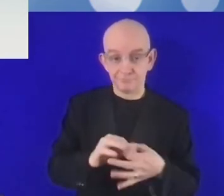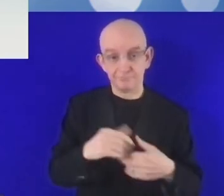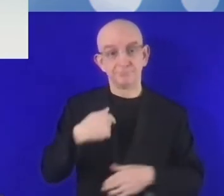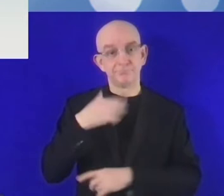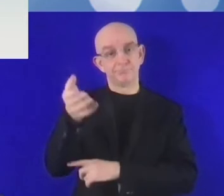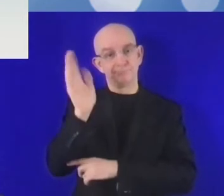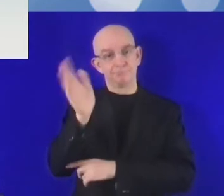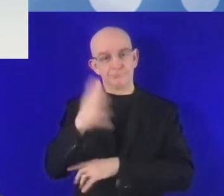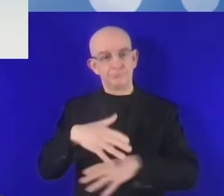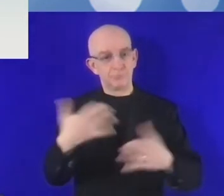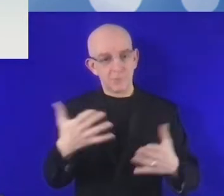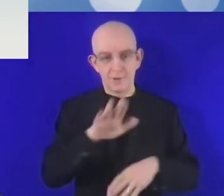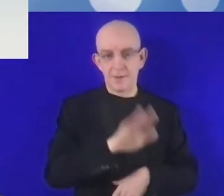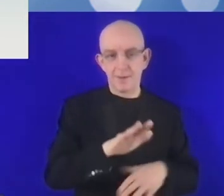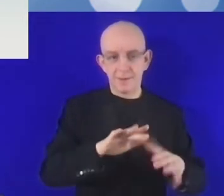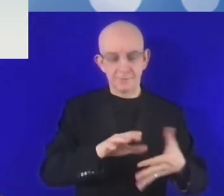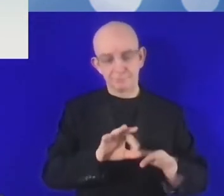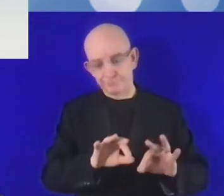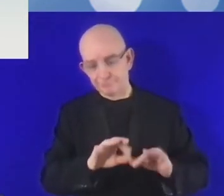je parlerai aujourd'hui au nom